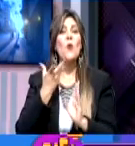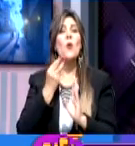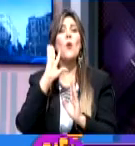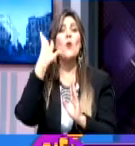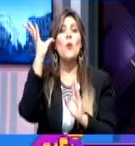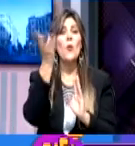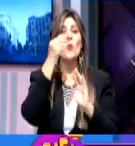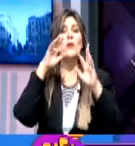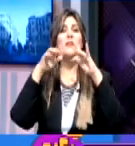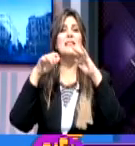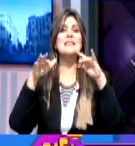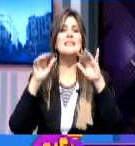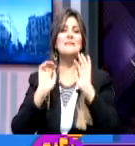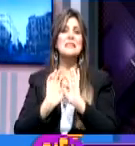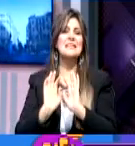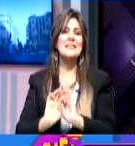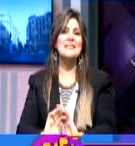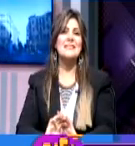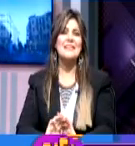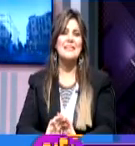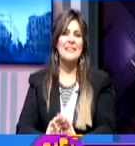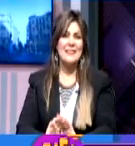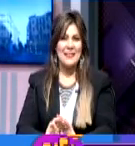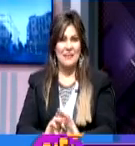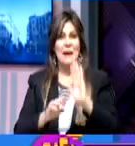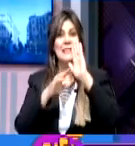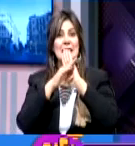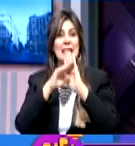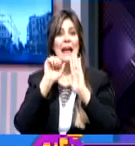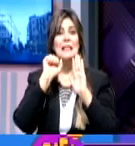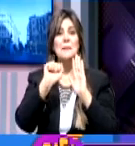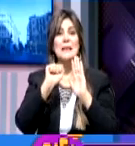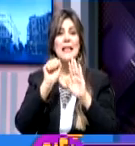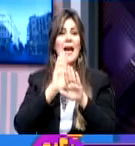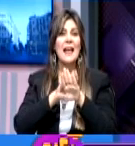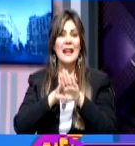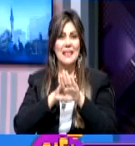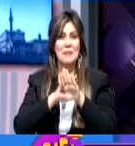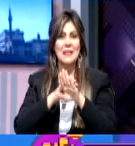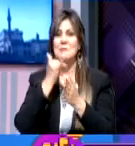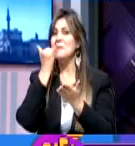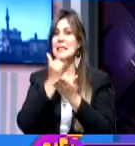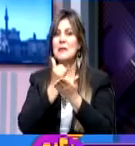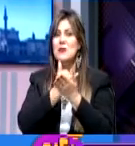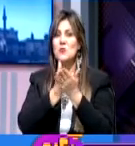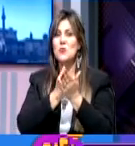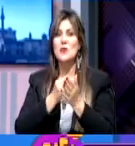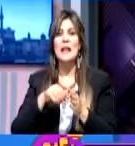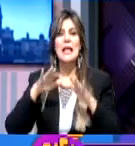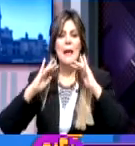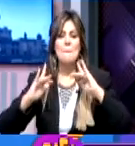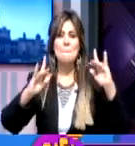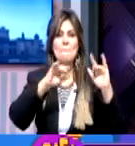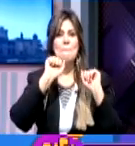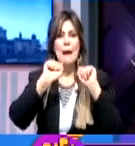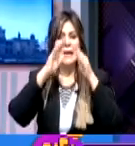كده. فيبقى عندي كارت الخدمات ده مسؤول عنه مكاتب التأهيل اللي تابعة لوزارة التضامن